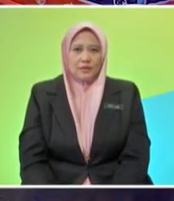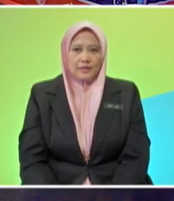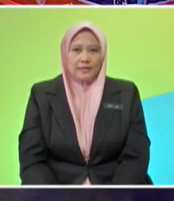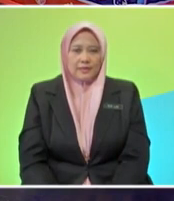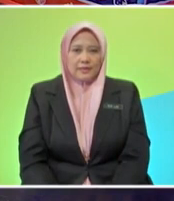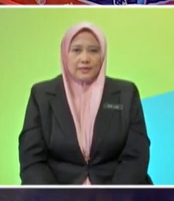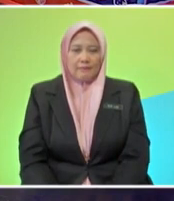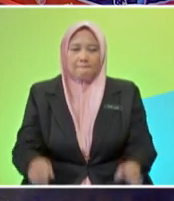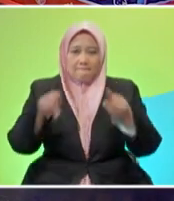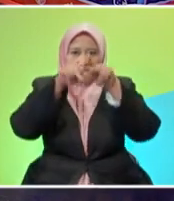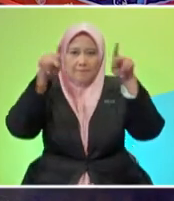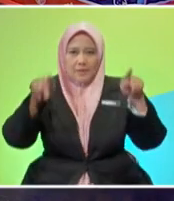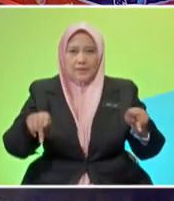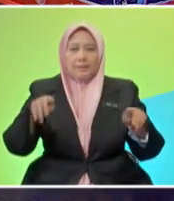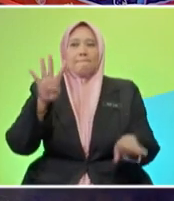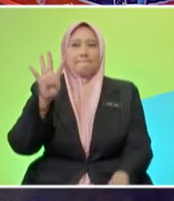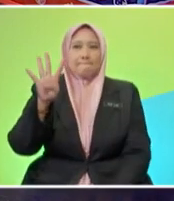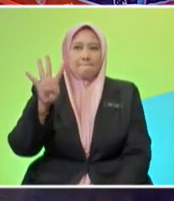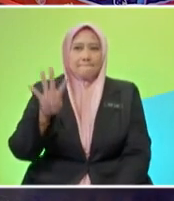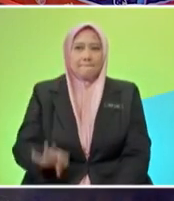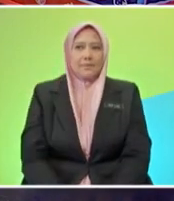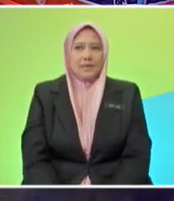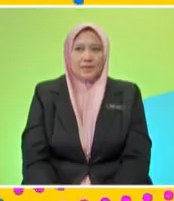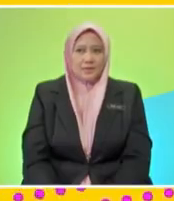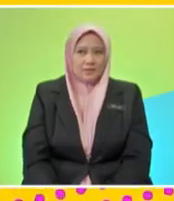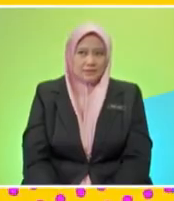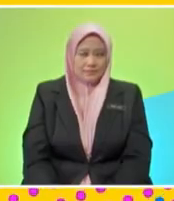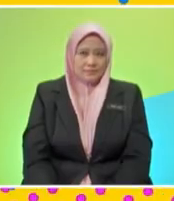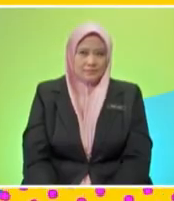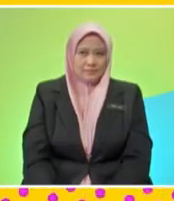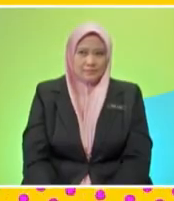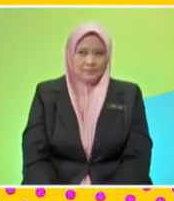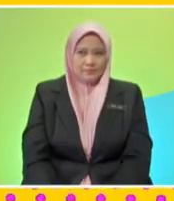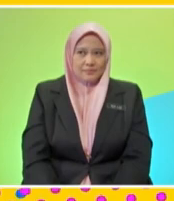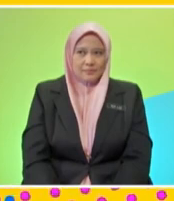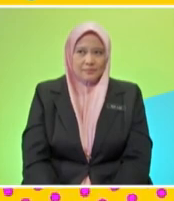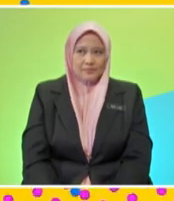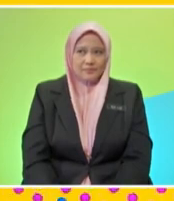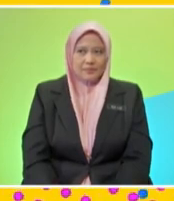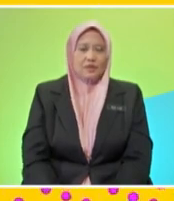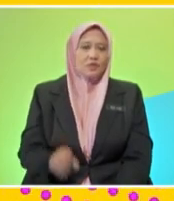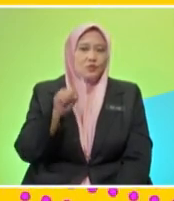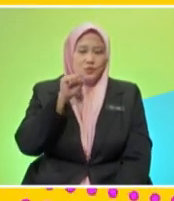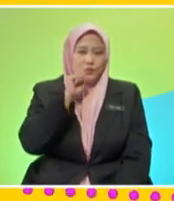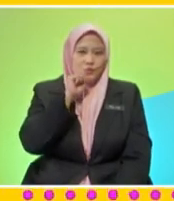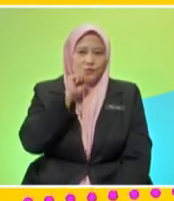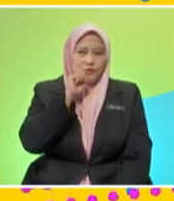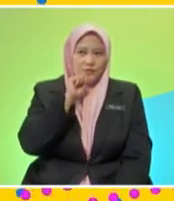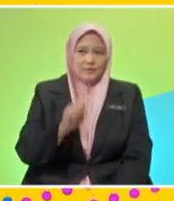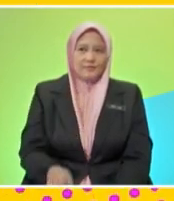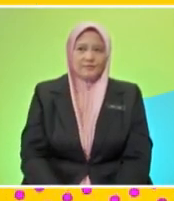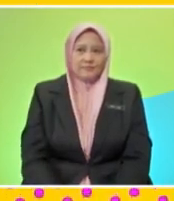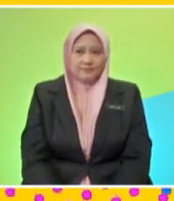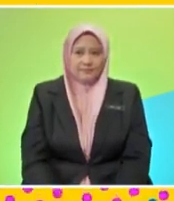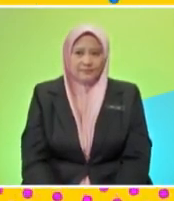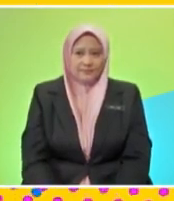cuba? Siapa peringkat nak cuba? Segera angkat tangan. 4. Siapa? Siapa peringkat 4? Ha, kita persilakan Aisyah Sofia peringkat 4. Silakan Aisyah